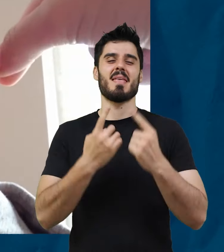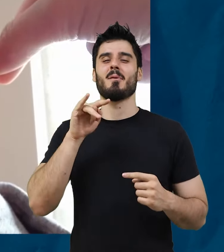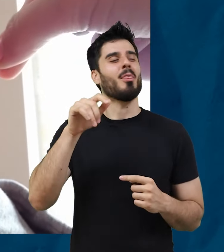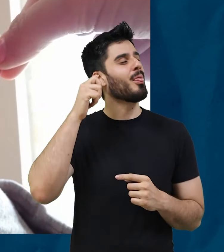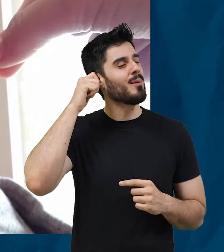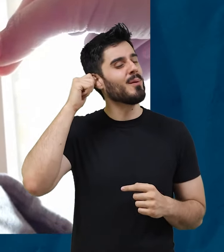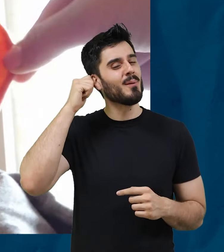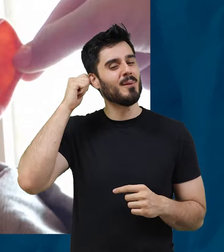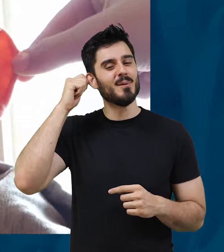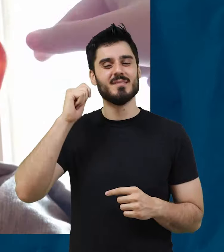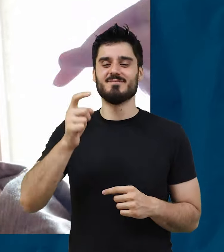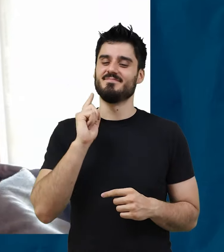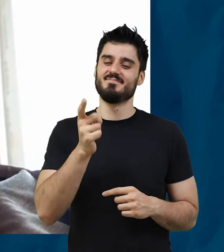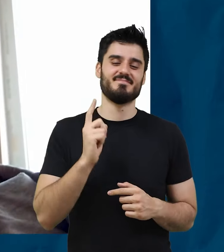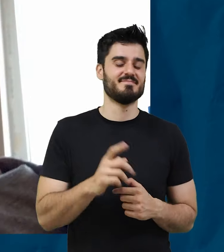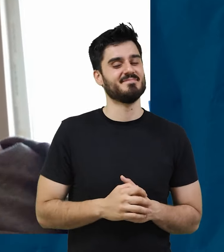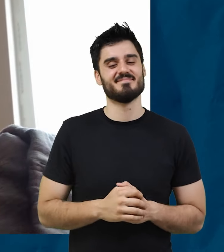Да.